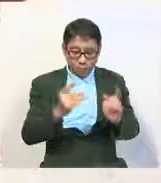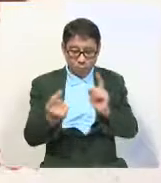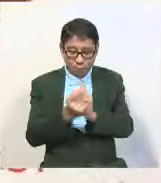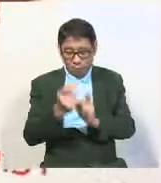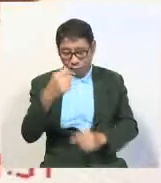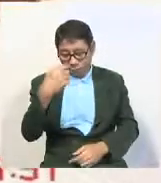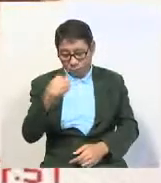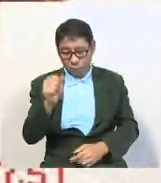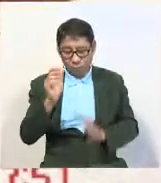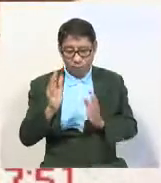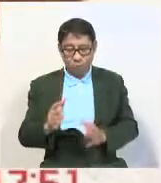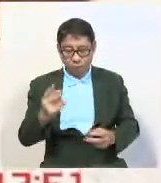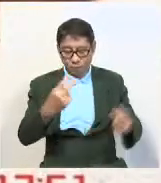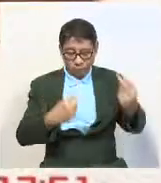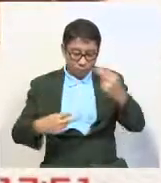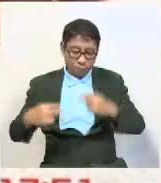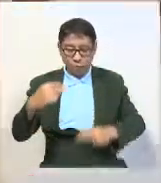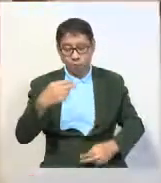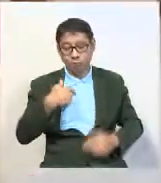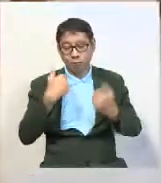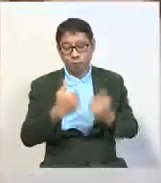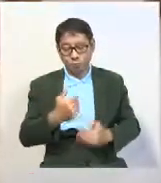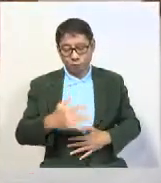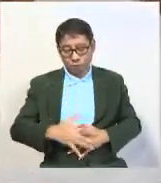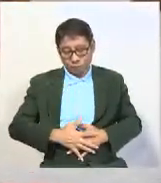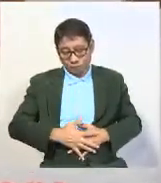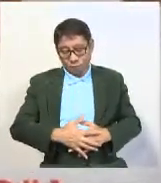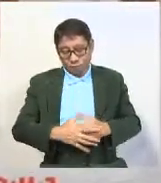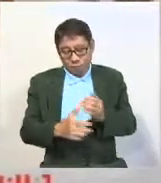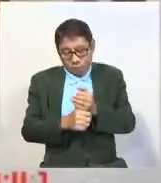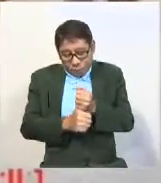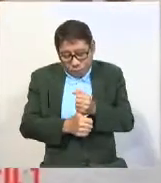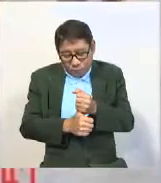อืมฉันต้องไปตรวจบ้างแล้ว ถือว่าเยอะเหมือนกันนะคะ ค่ะเพราะว่ามีอาการท้องอืดบ่อยเหมือนกันนะ ค่ะ